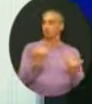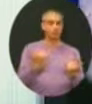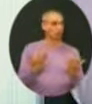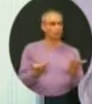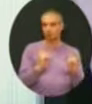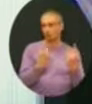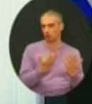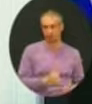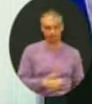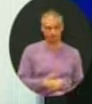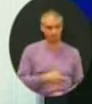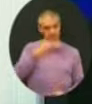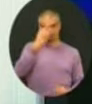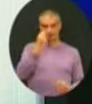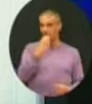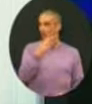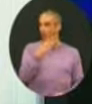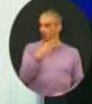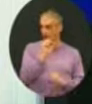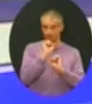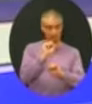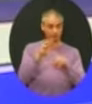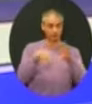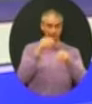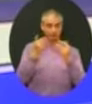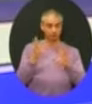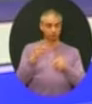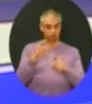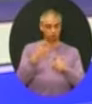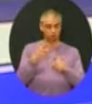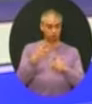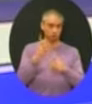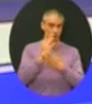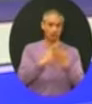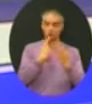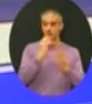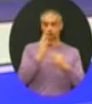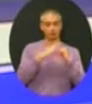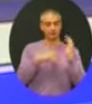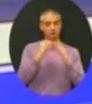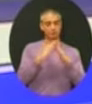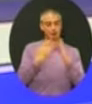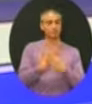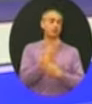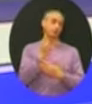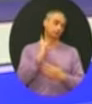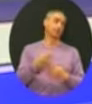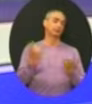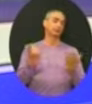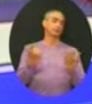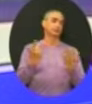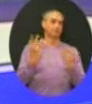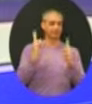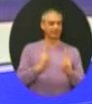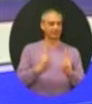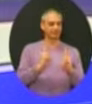לב. לפיד אגב, היום... אגב, אתה בעד פריימריז פתוחים? יש כאלה שאומרים כדי לבנות הבית מחדש. צריך להפסיק